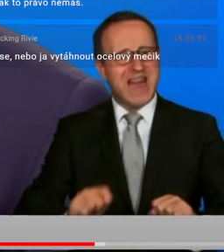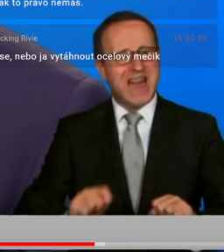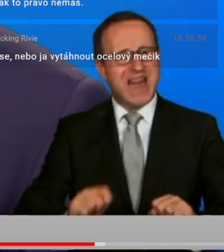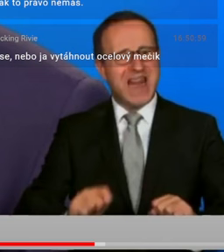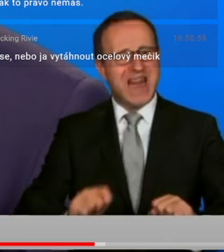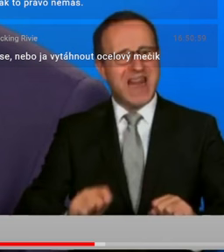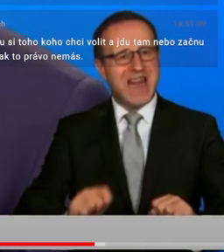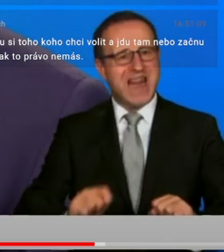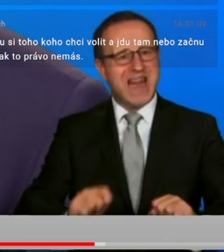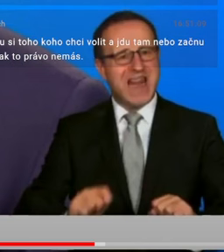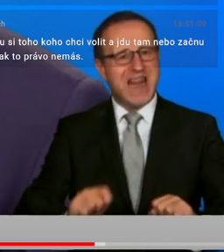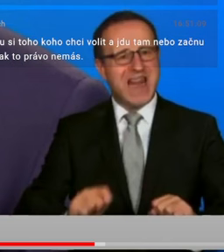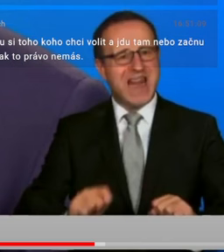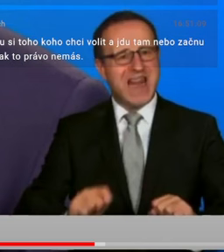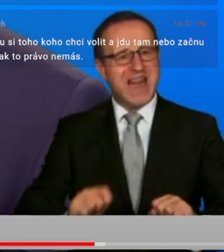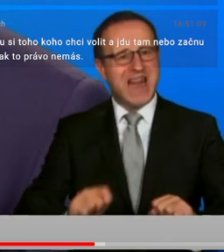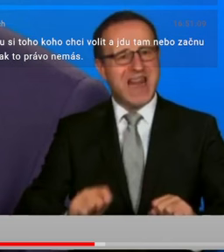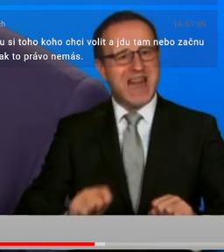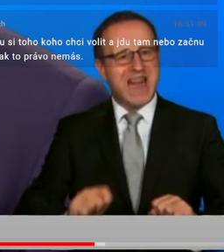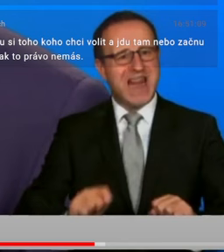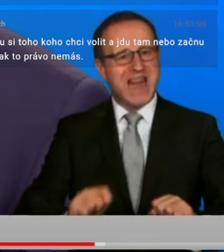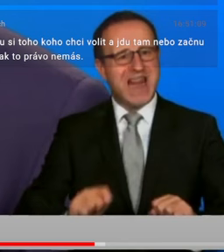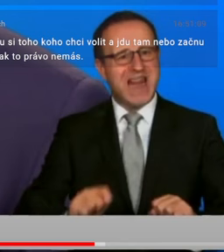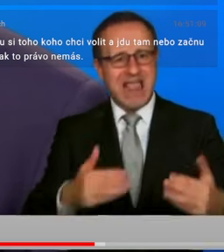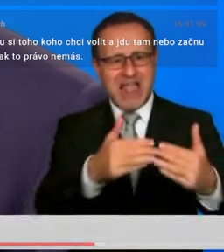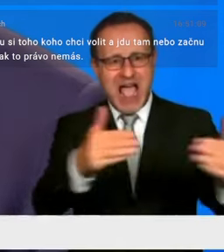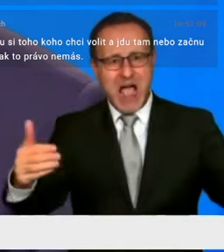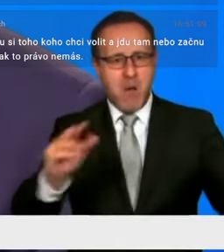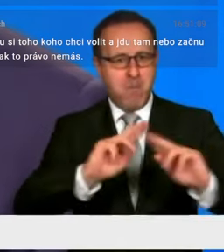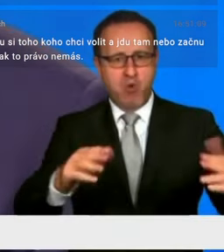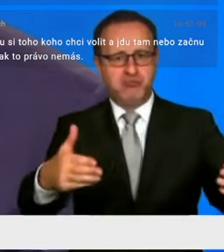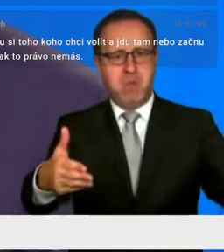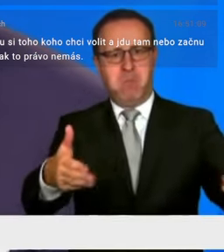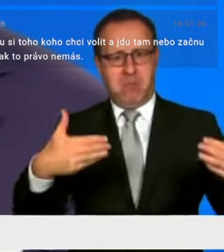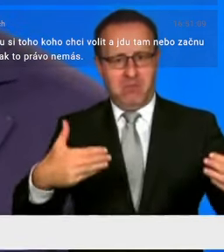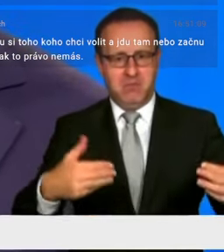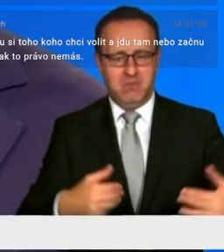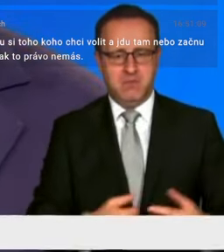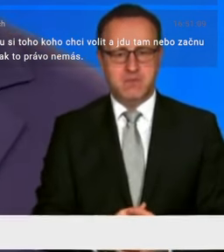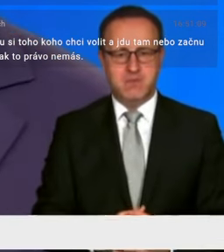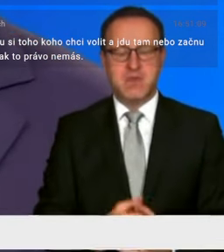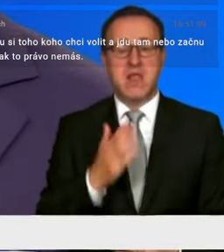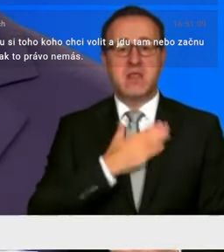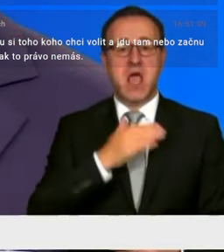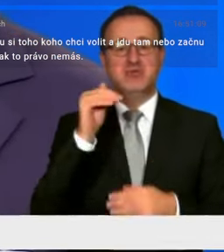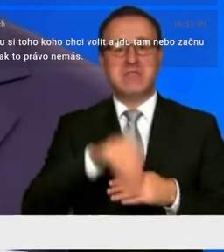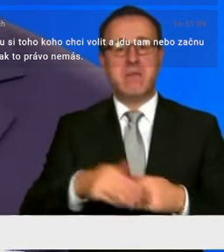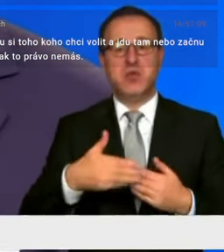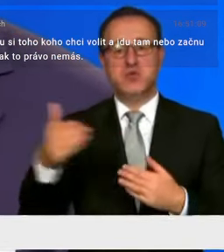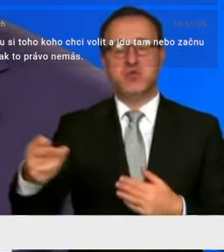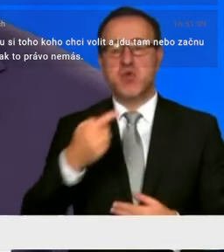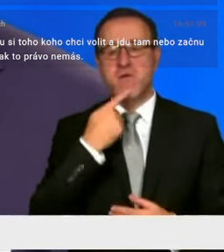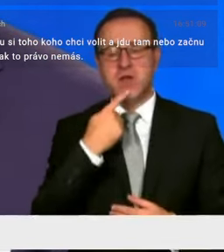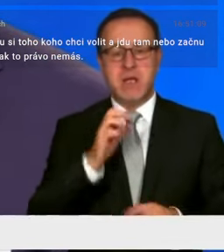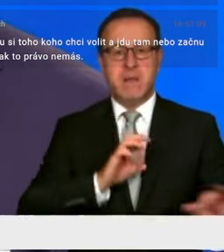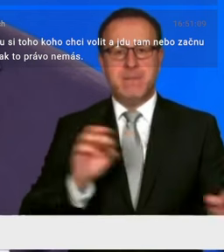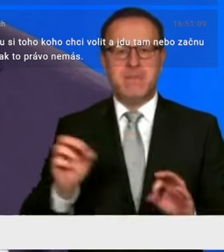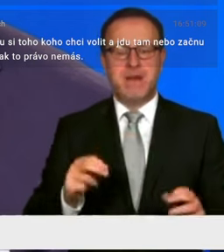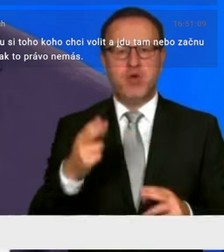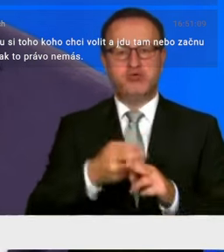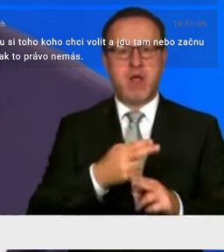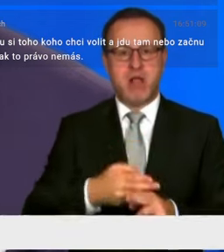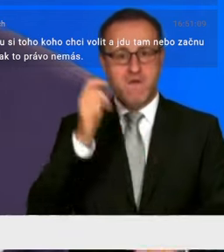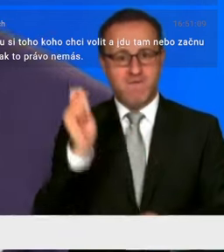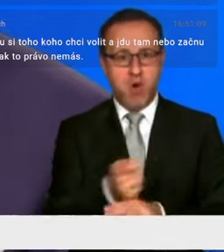Pellegrini zmenil kedykoľvek a hovoria naši západní Susedia pripravujú krajiny na na